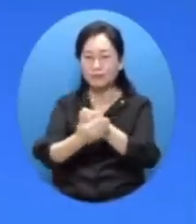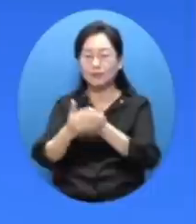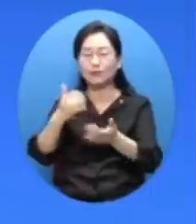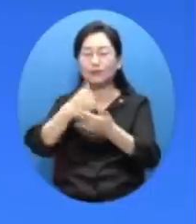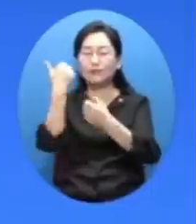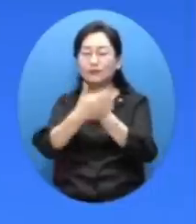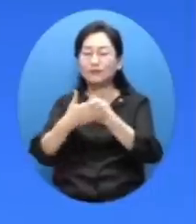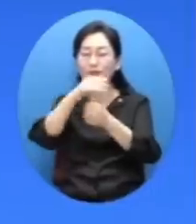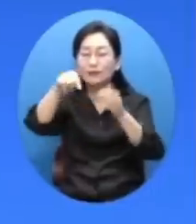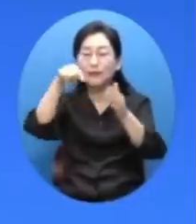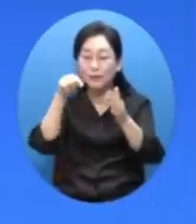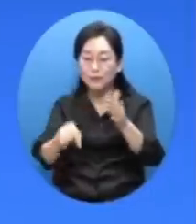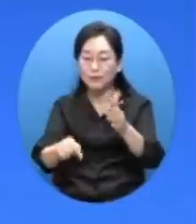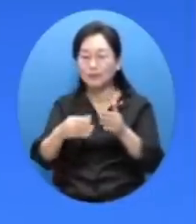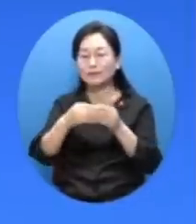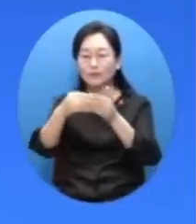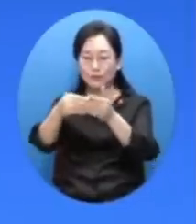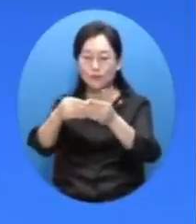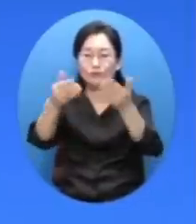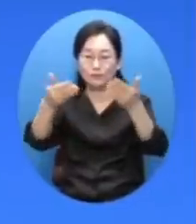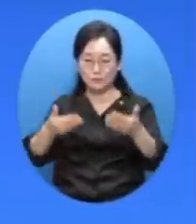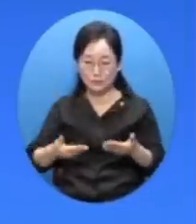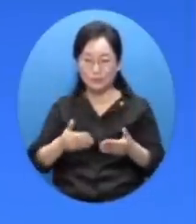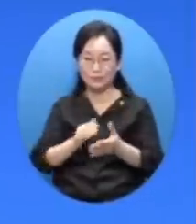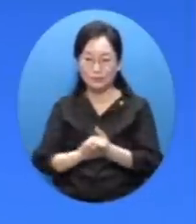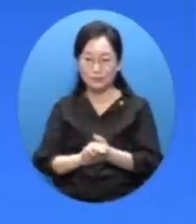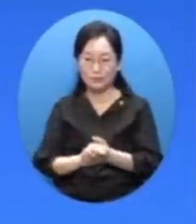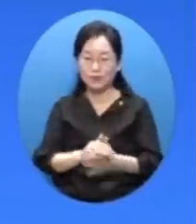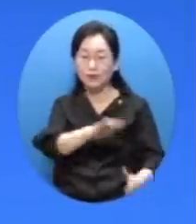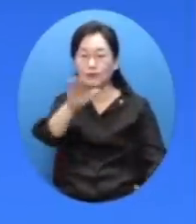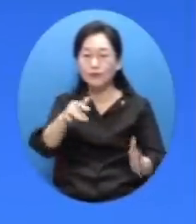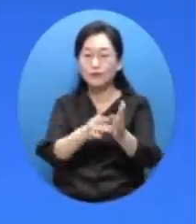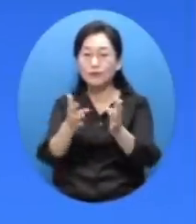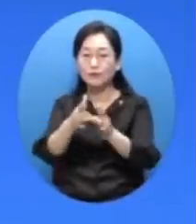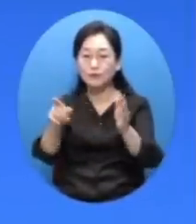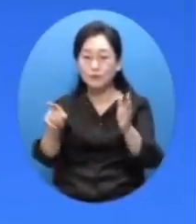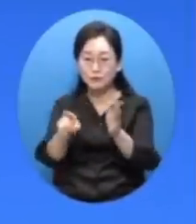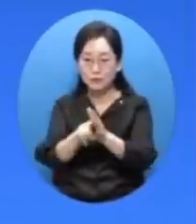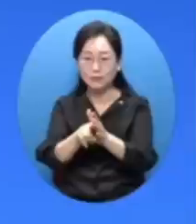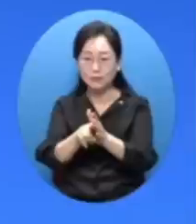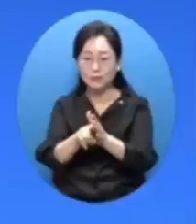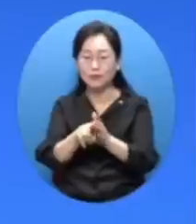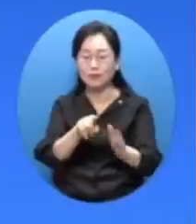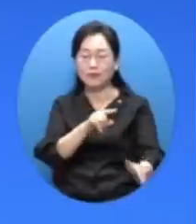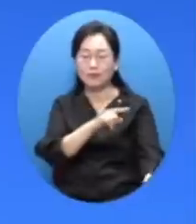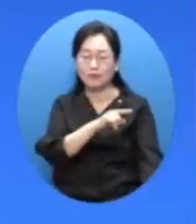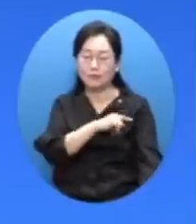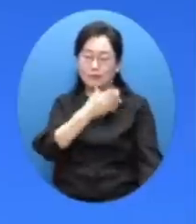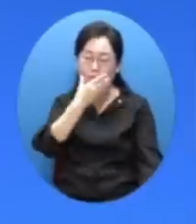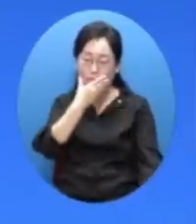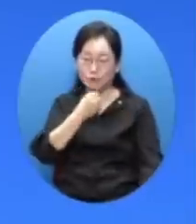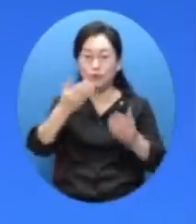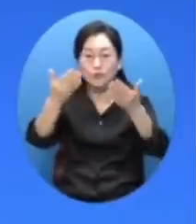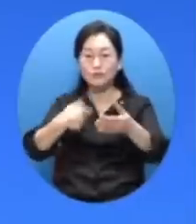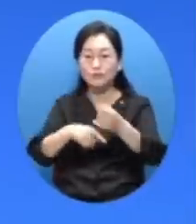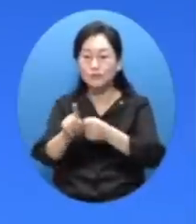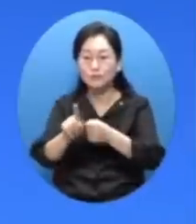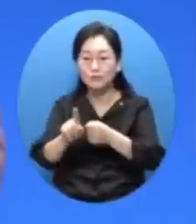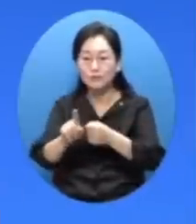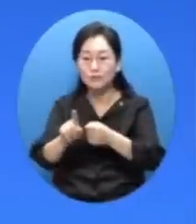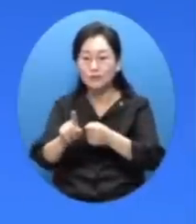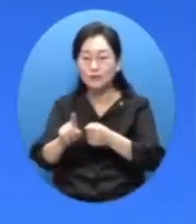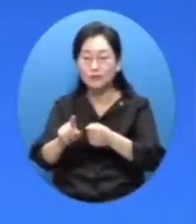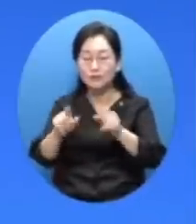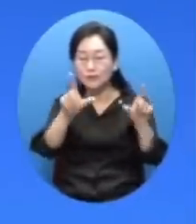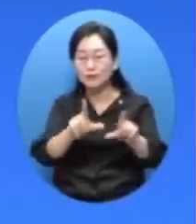은혜 가운데 우리를 인도해 주시는 것입니다. 우리가 예수님을 따라서 가장 복받게 된 것은 복받은 사람을